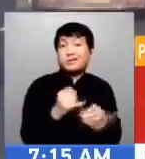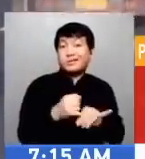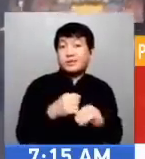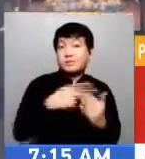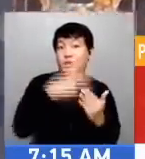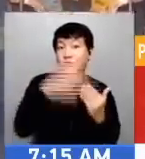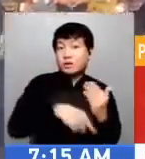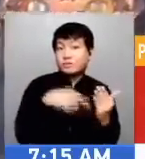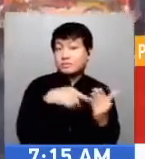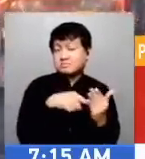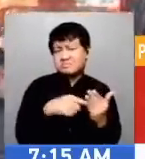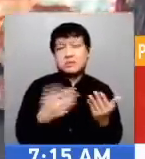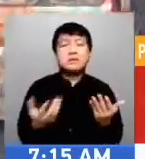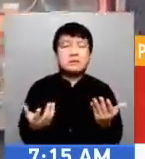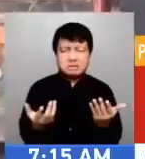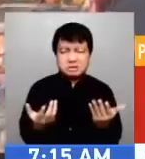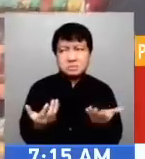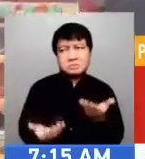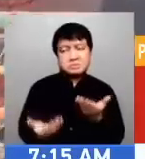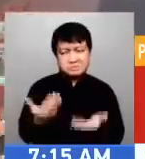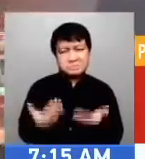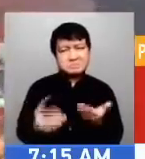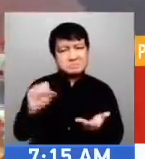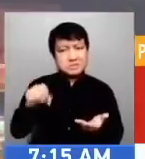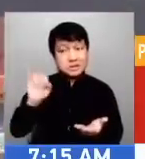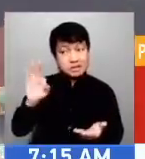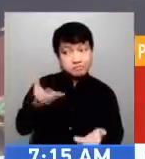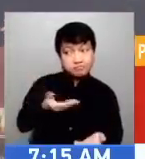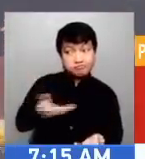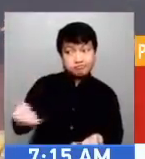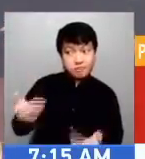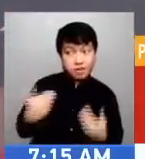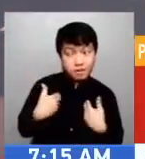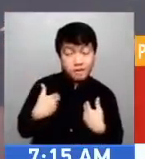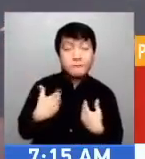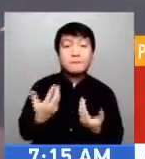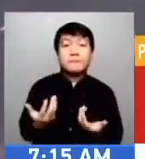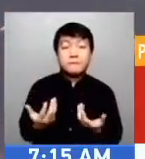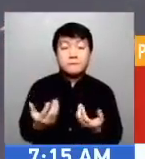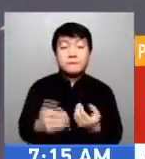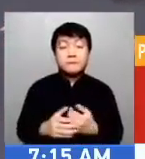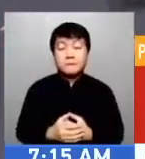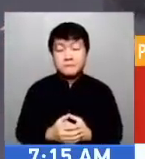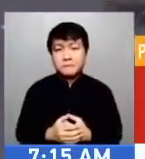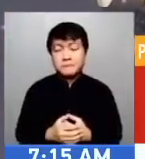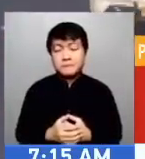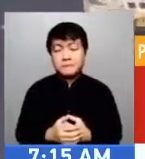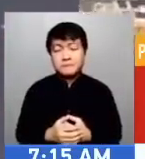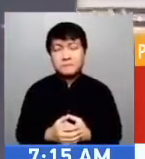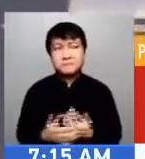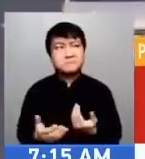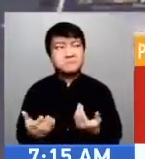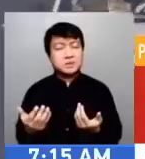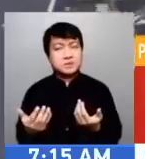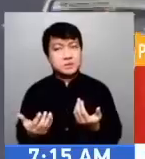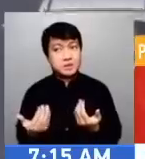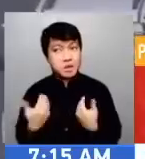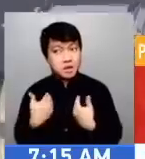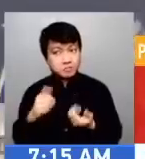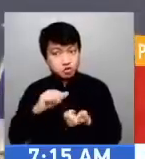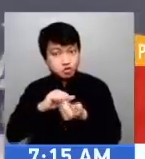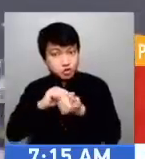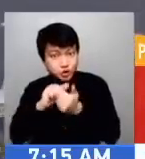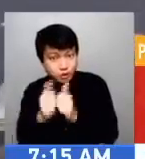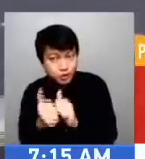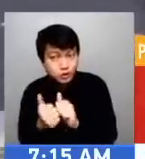Siguro kung tayo po maiimbita, may mga ibang, may mga pagbabago na po ngayong araw, hindi po natin